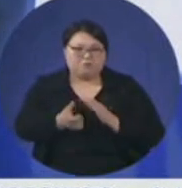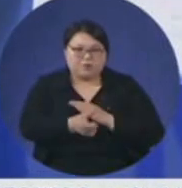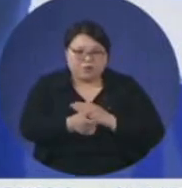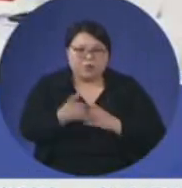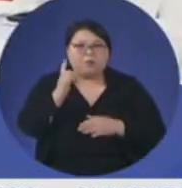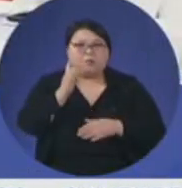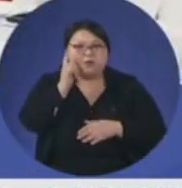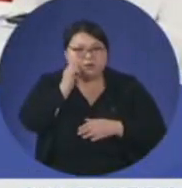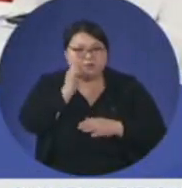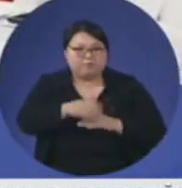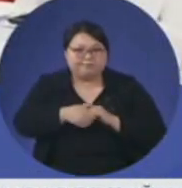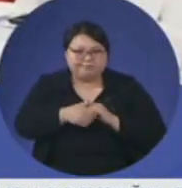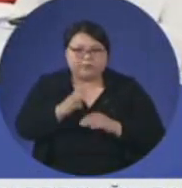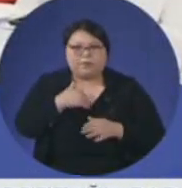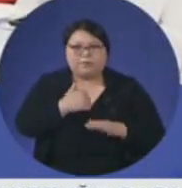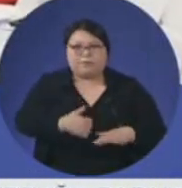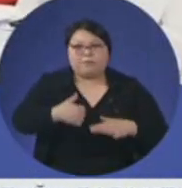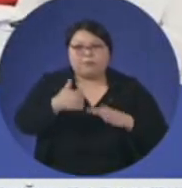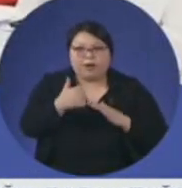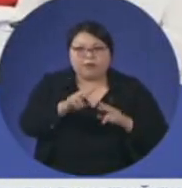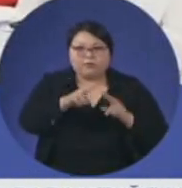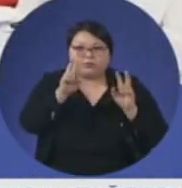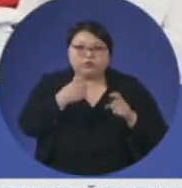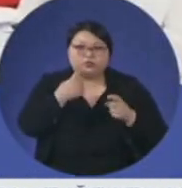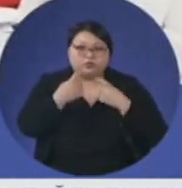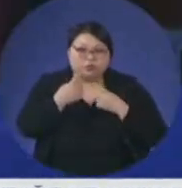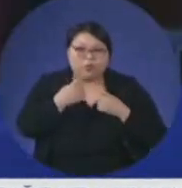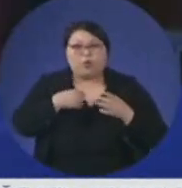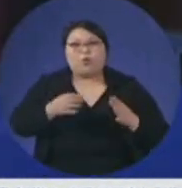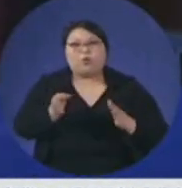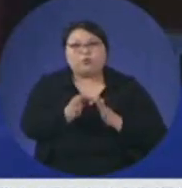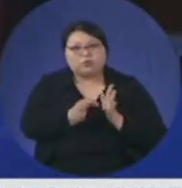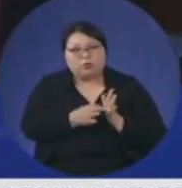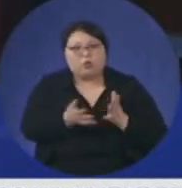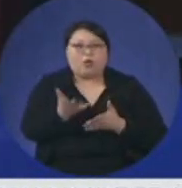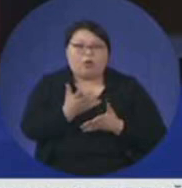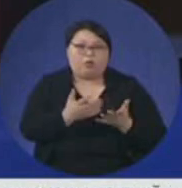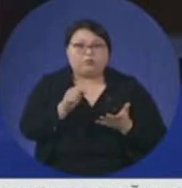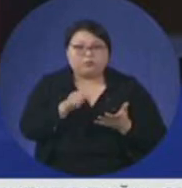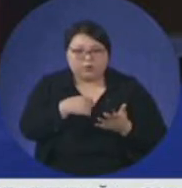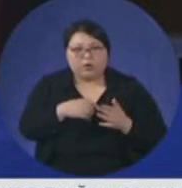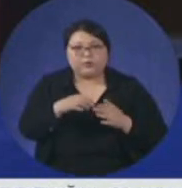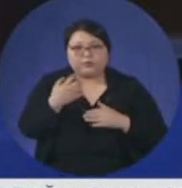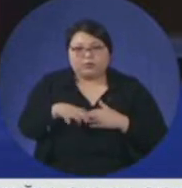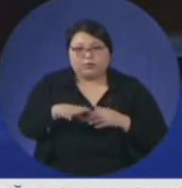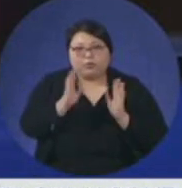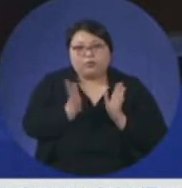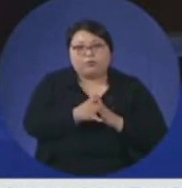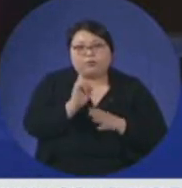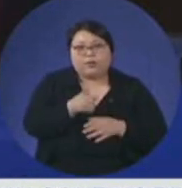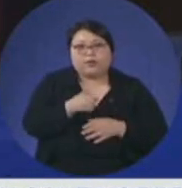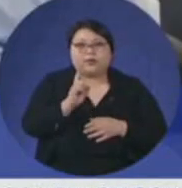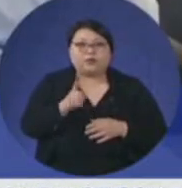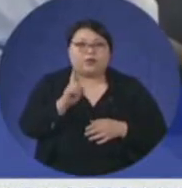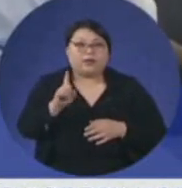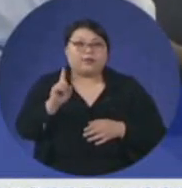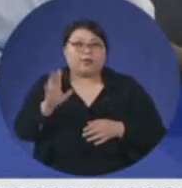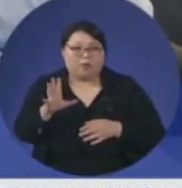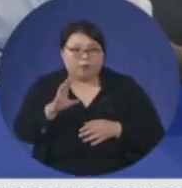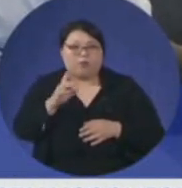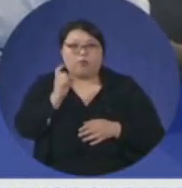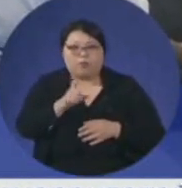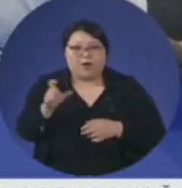манлайлал сэдэвт зөвлөлдөх уулзалт хэлэлцүүлгийг зохион байгууллаа. Манай улсын эрүүл мэндийн салбарт нийт 1115 их баригч ажиллаж